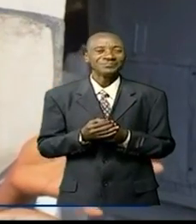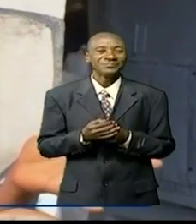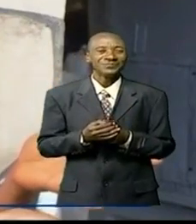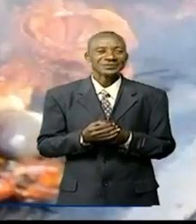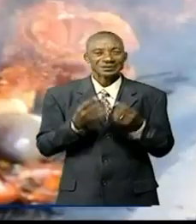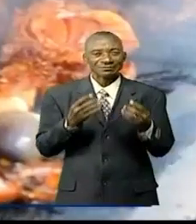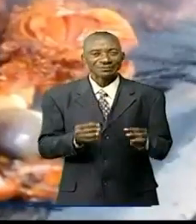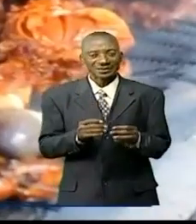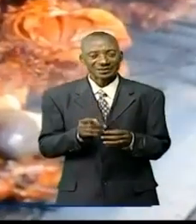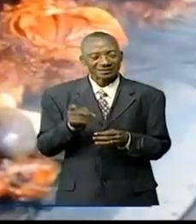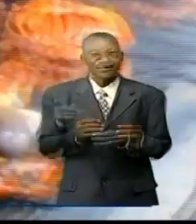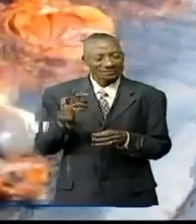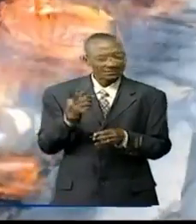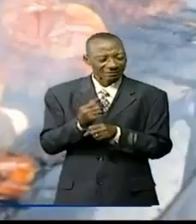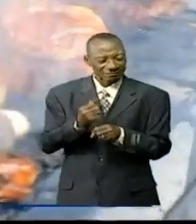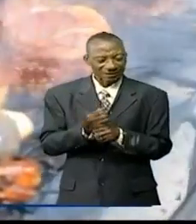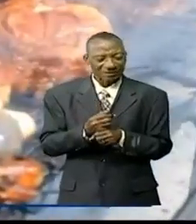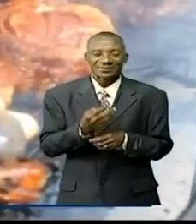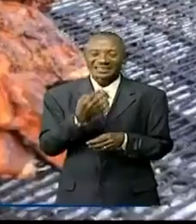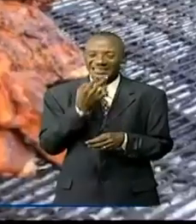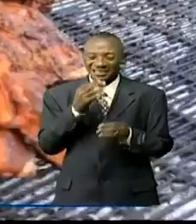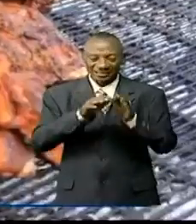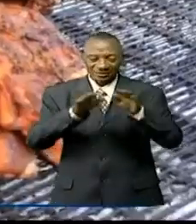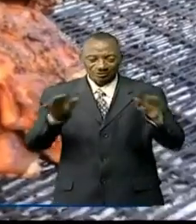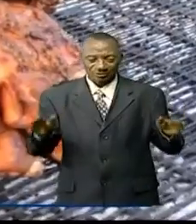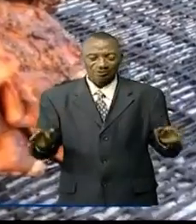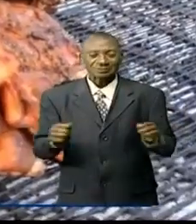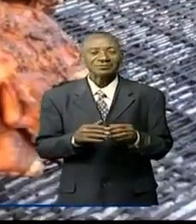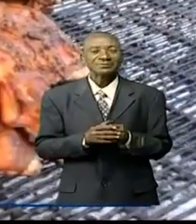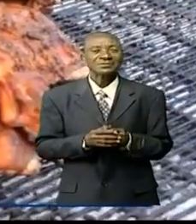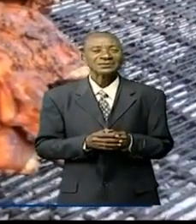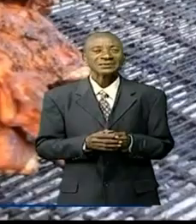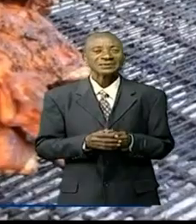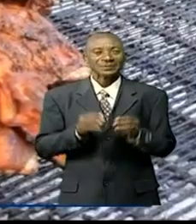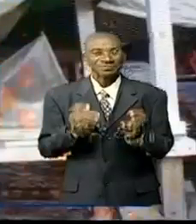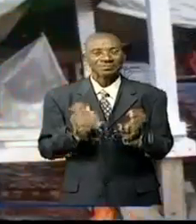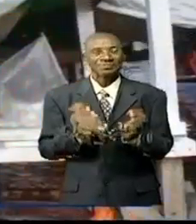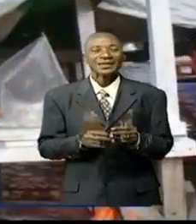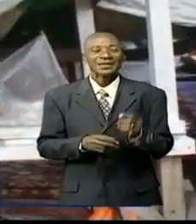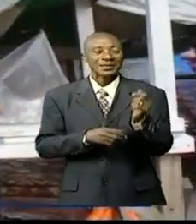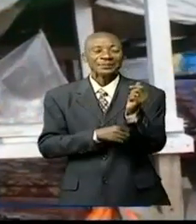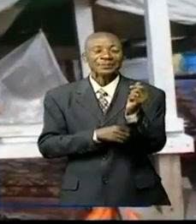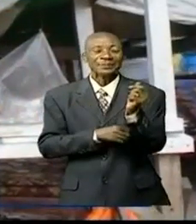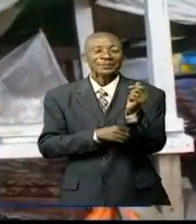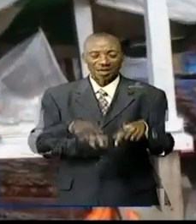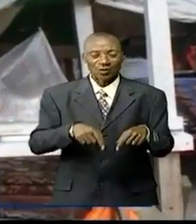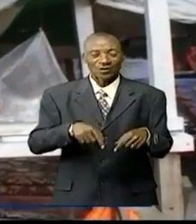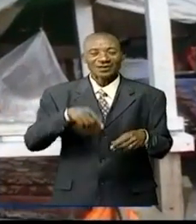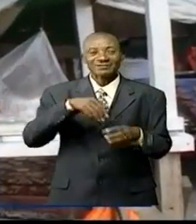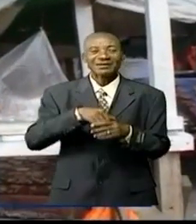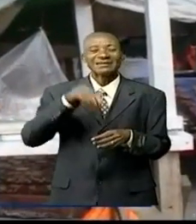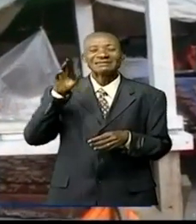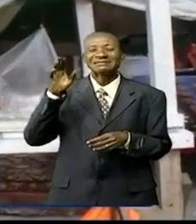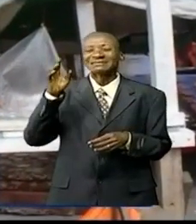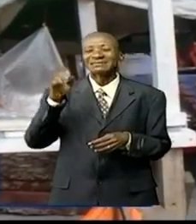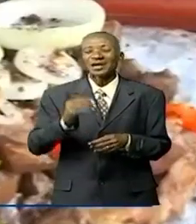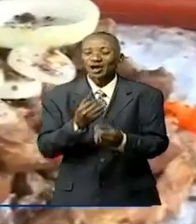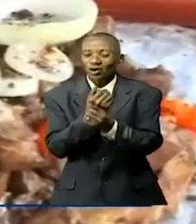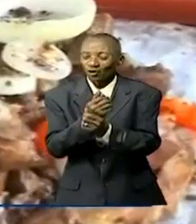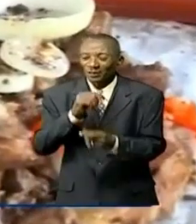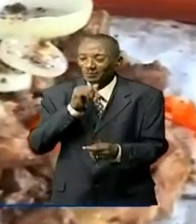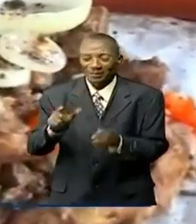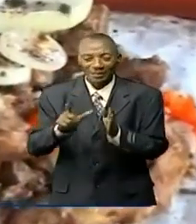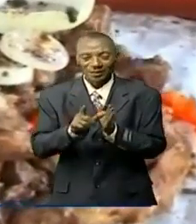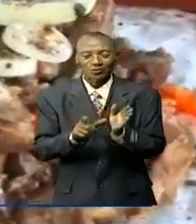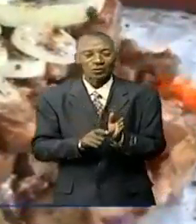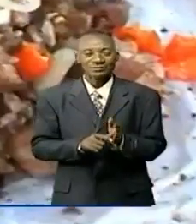Au prix de leur santé, les Quinois bavent devant ces grillades étalées les longs des grandes artères de la capitale,